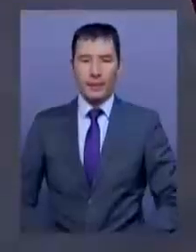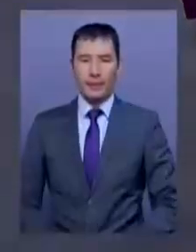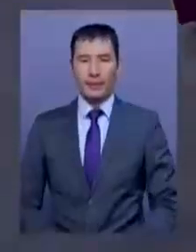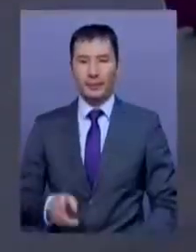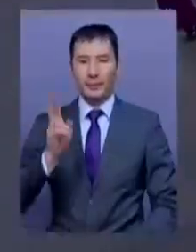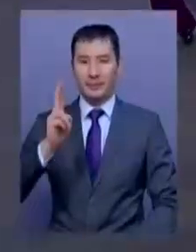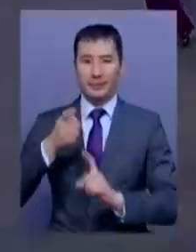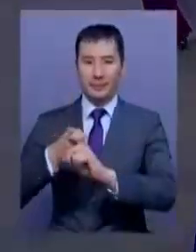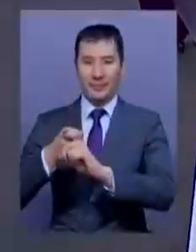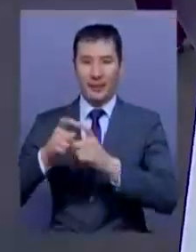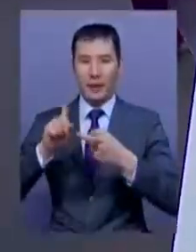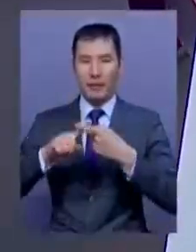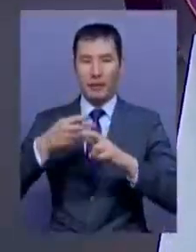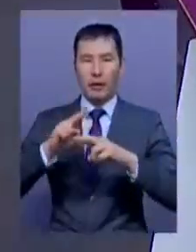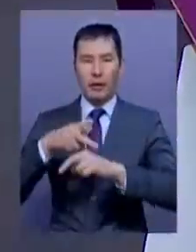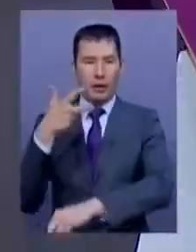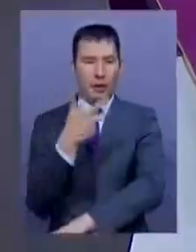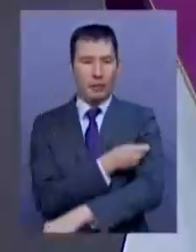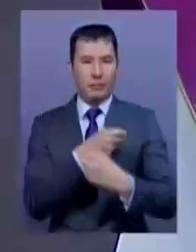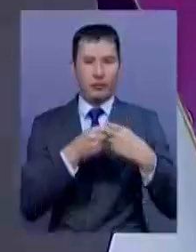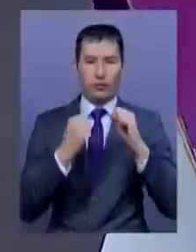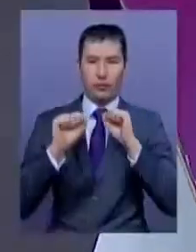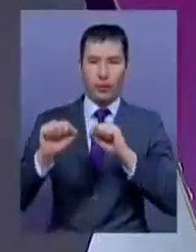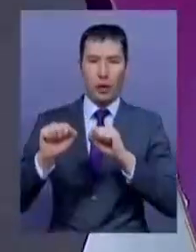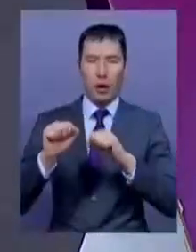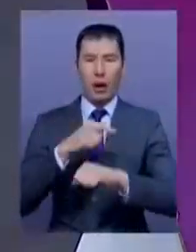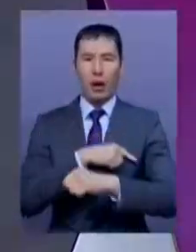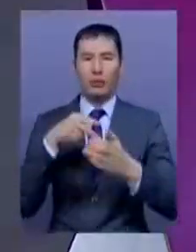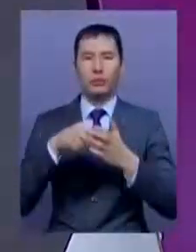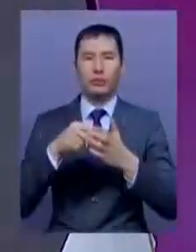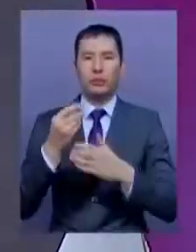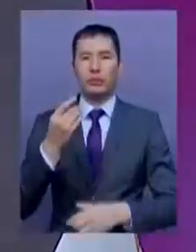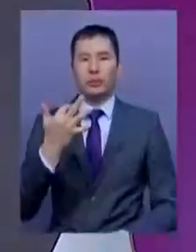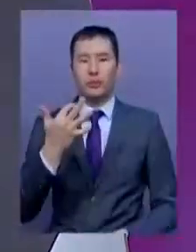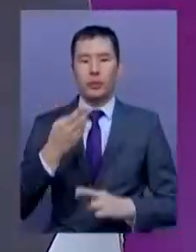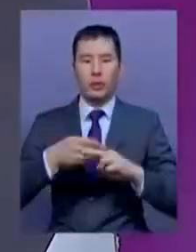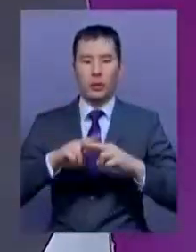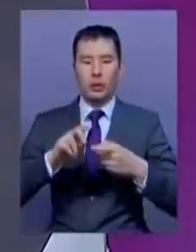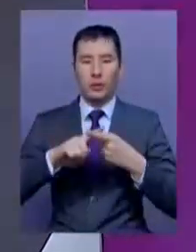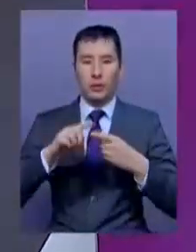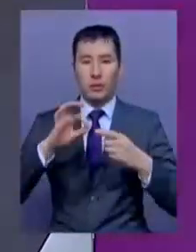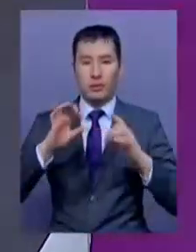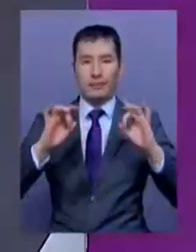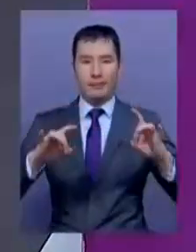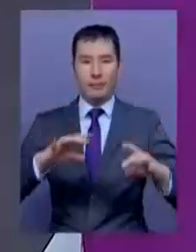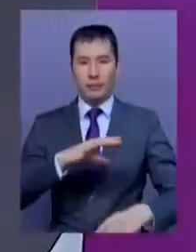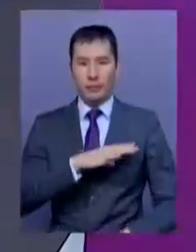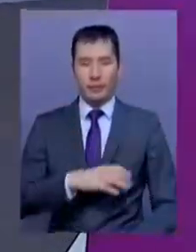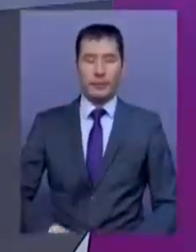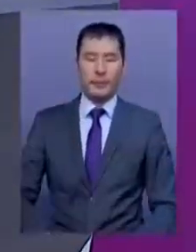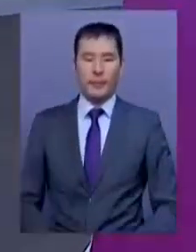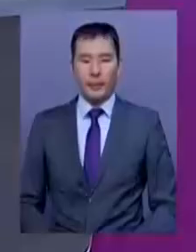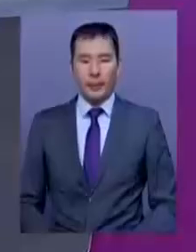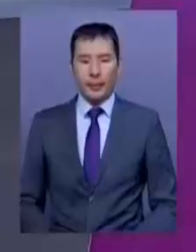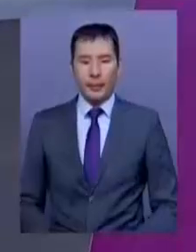Коронавирусқа қарсы вакцинаның құны қанша болмақ? Еліміздің денсаулық сақтау министрлігі дәрінің бағасына болжам жасады. Алыстамаңыздар,